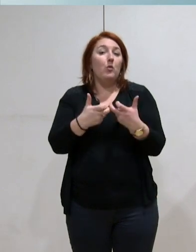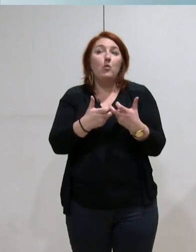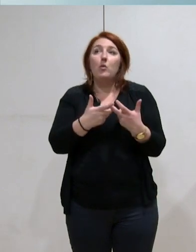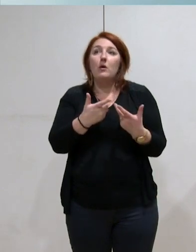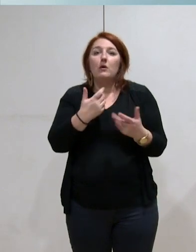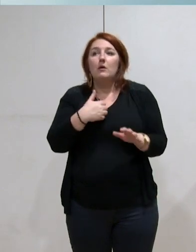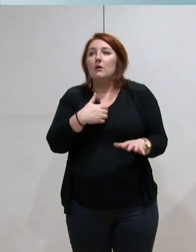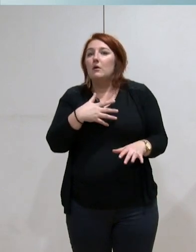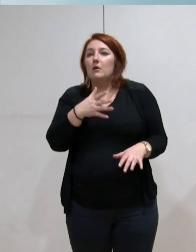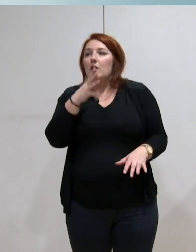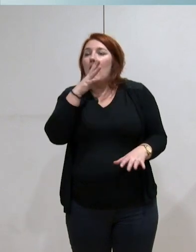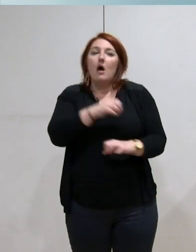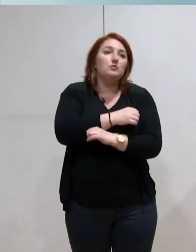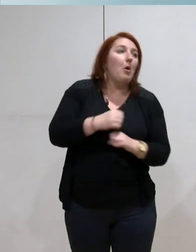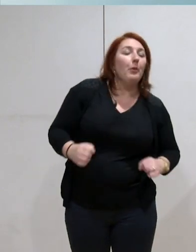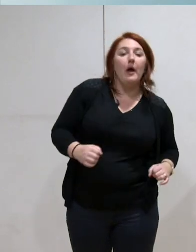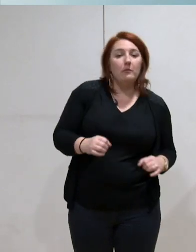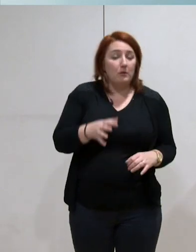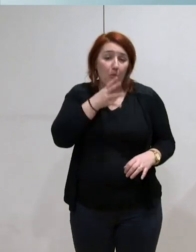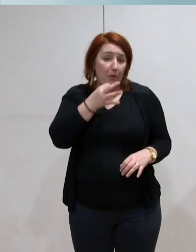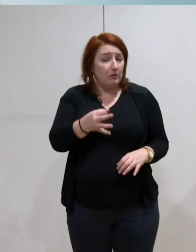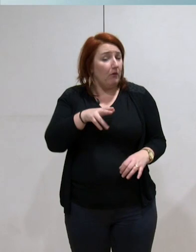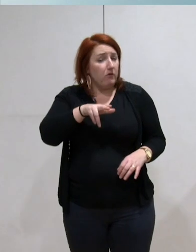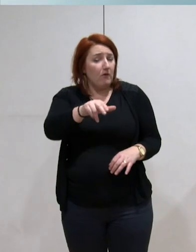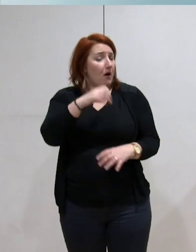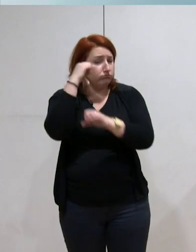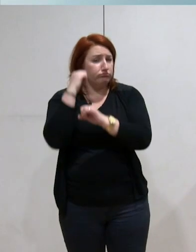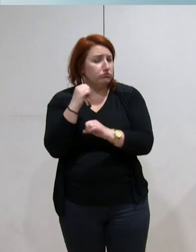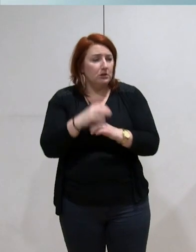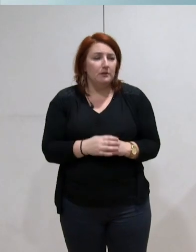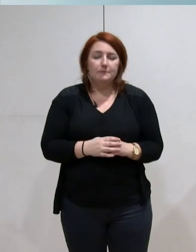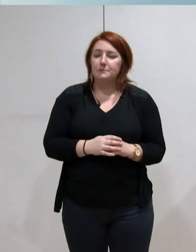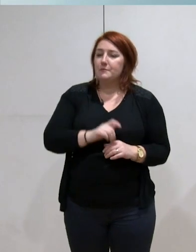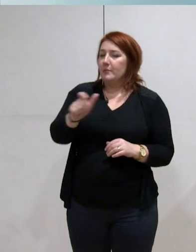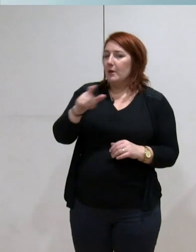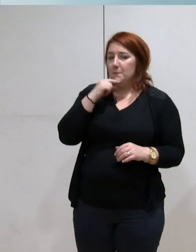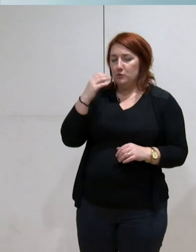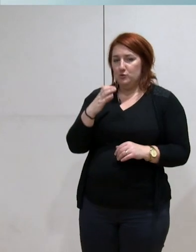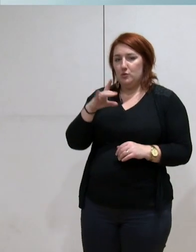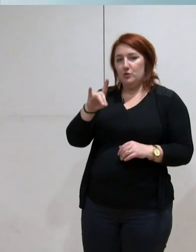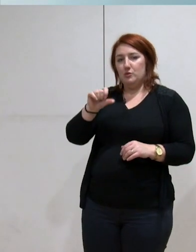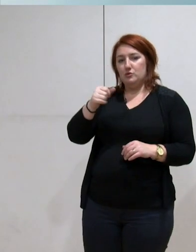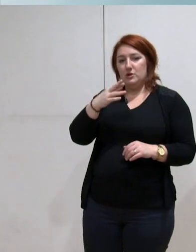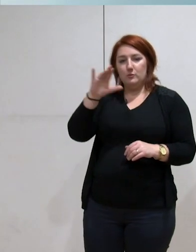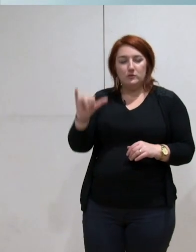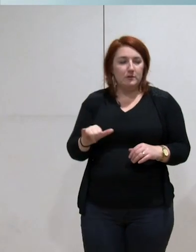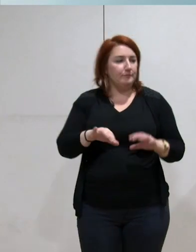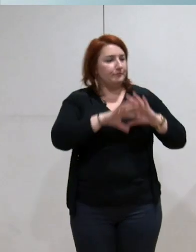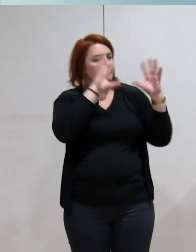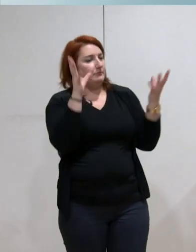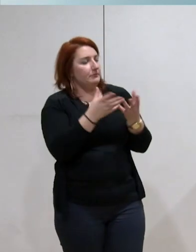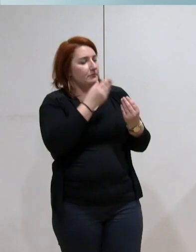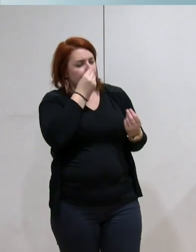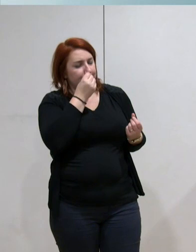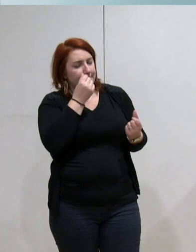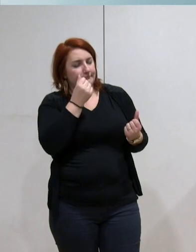supportés merci Monsieur chamussi tout cela donne le sentiment d'un